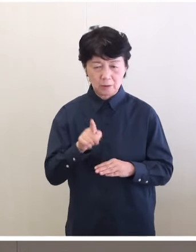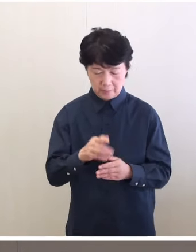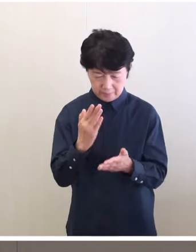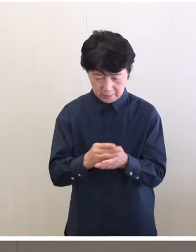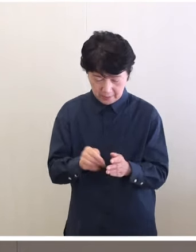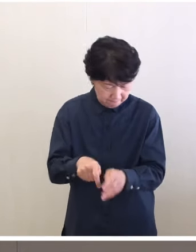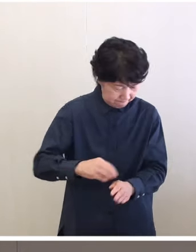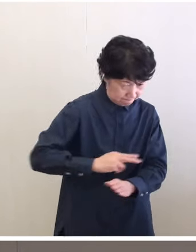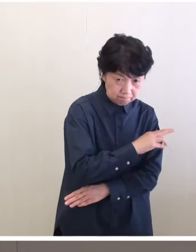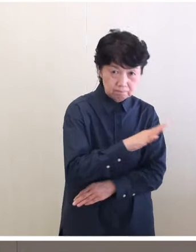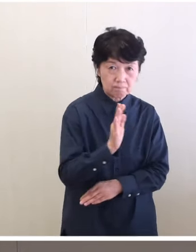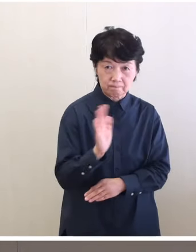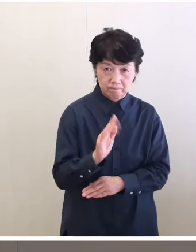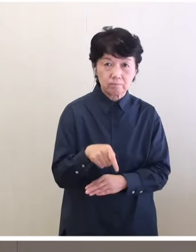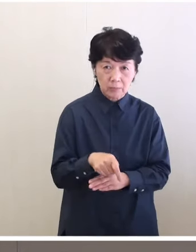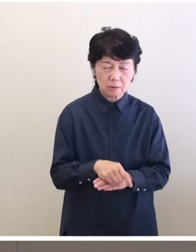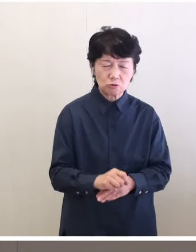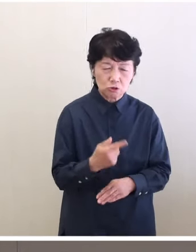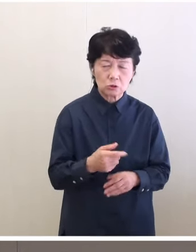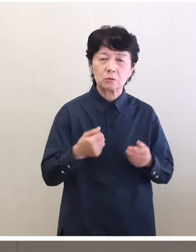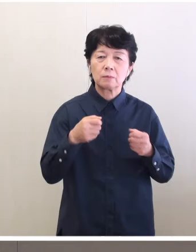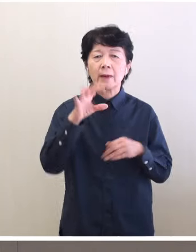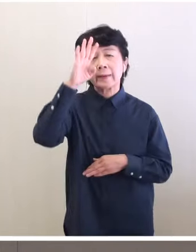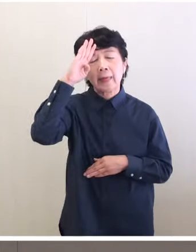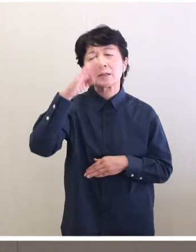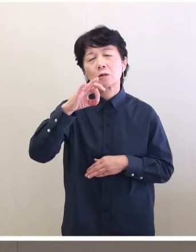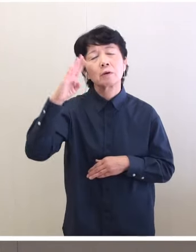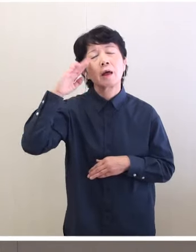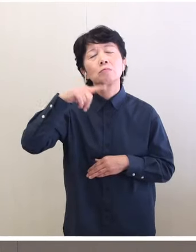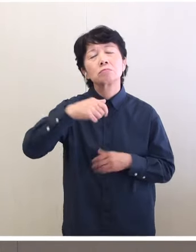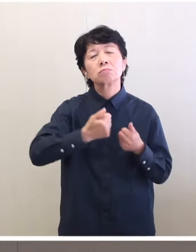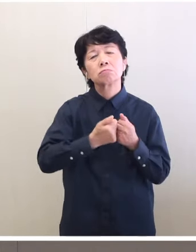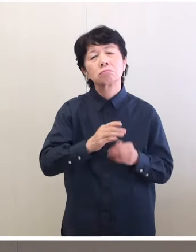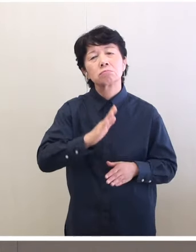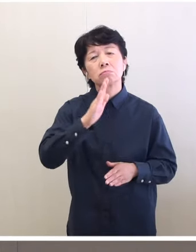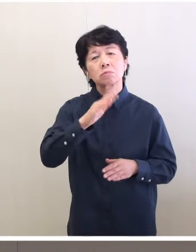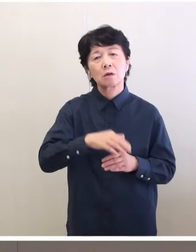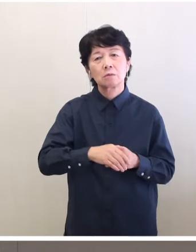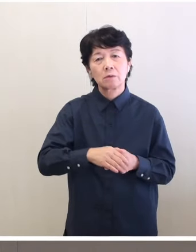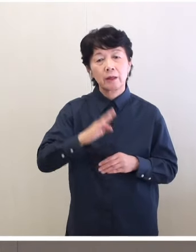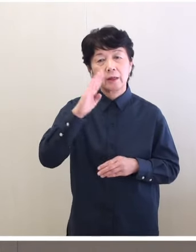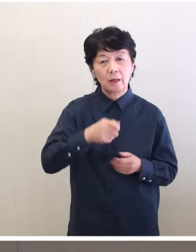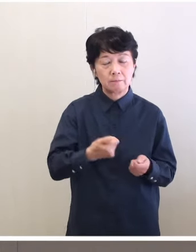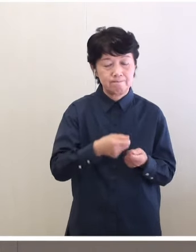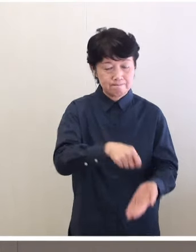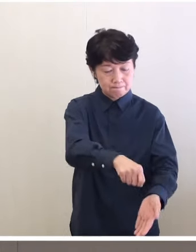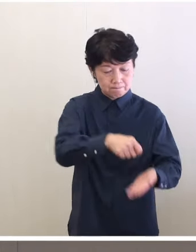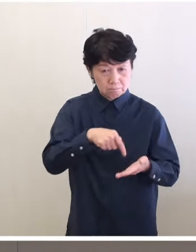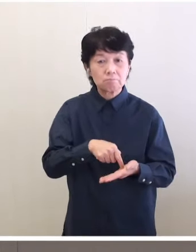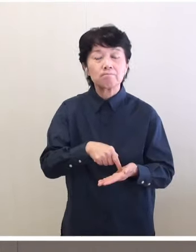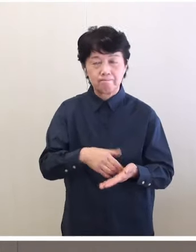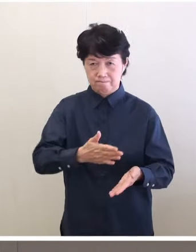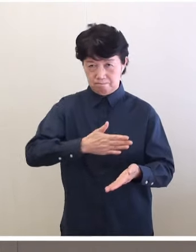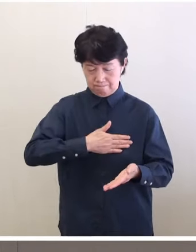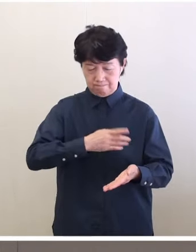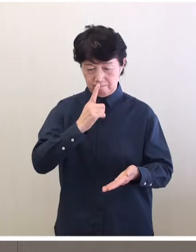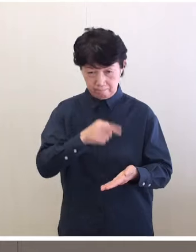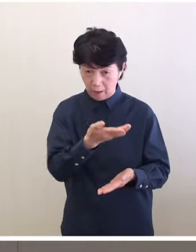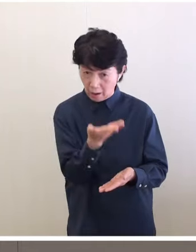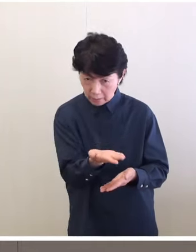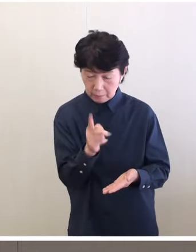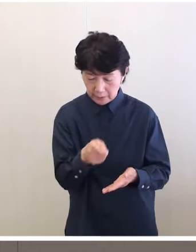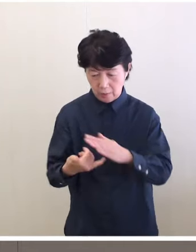し、すぐに警察に相談をしてください。警察は相談を受けたあなたやあなたのご家族を